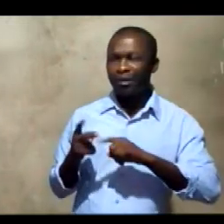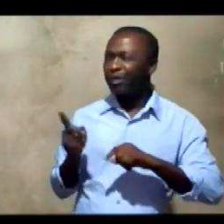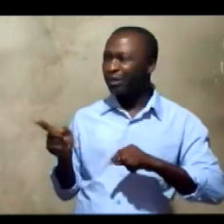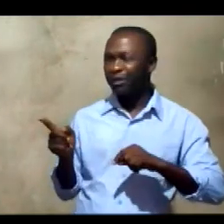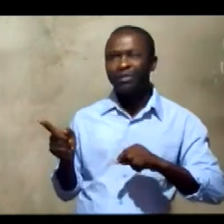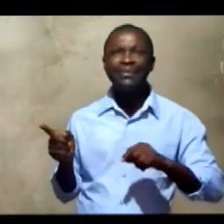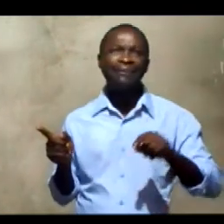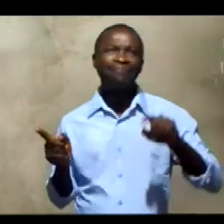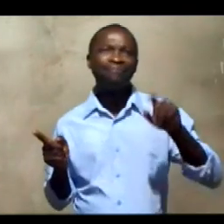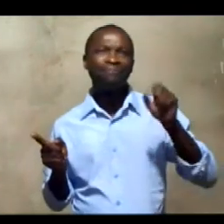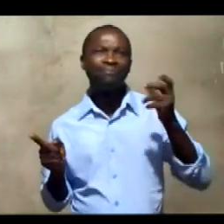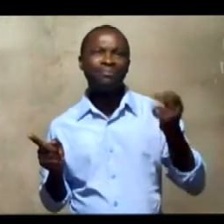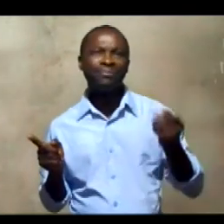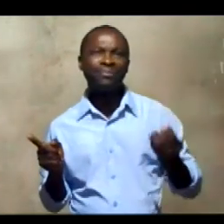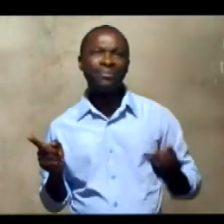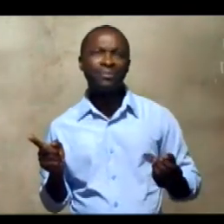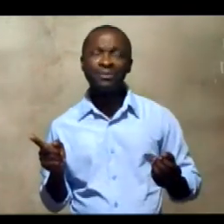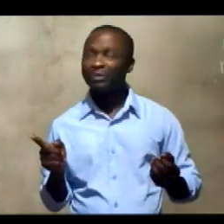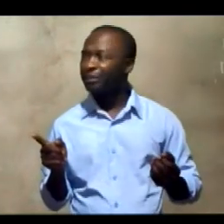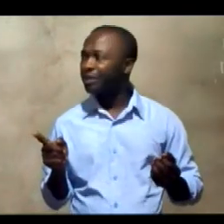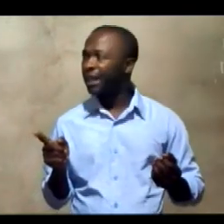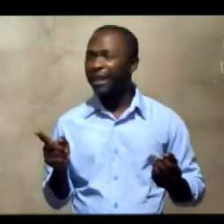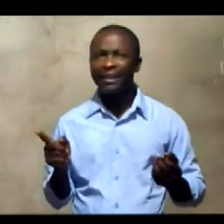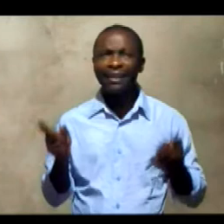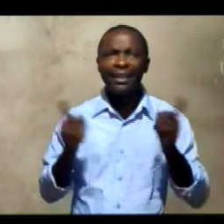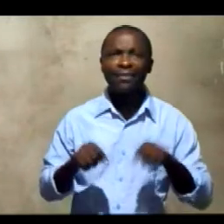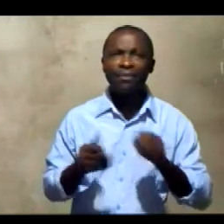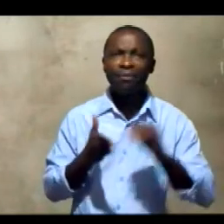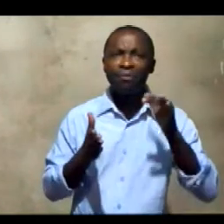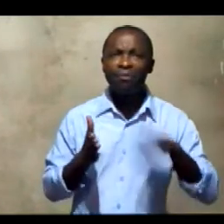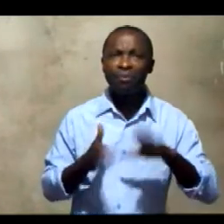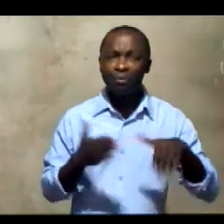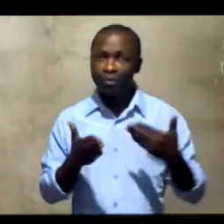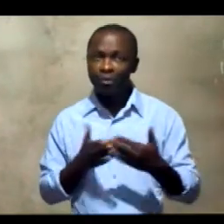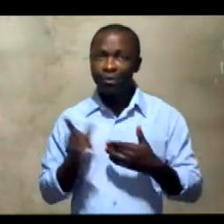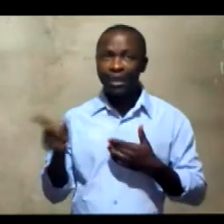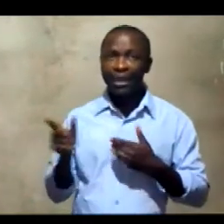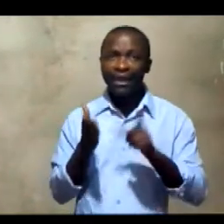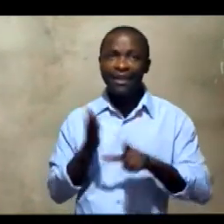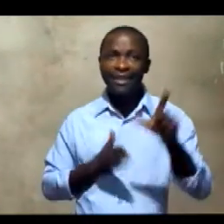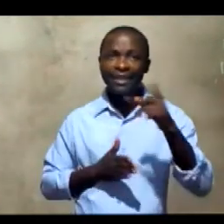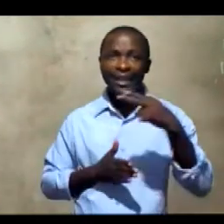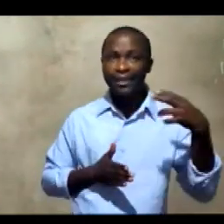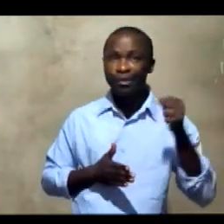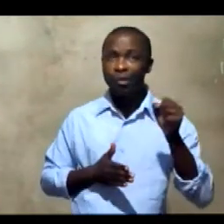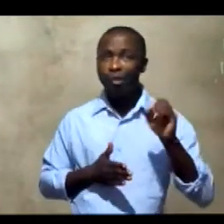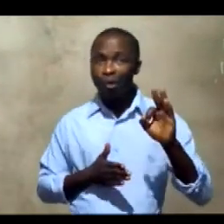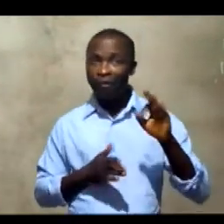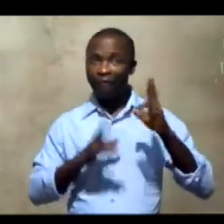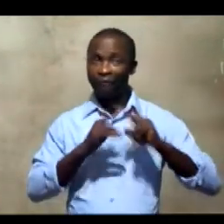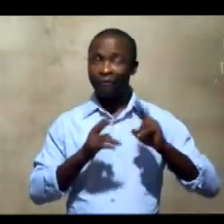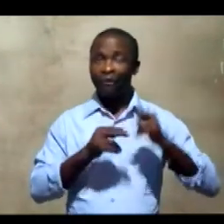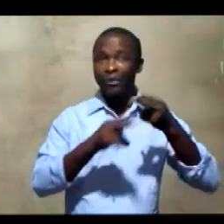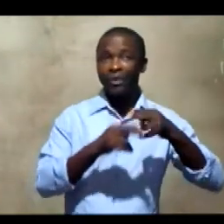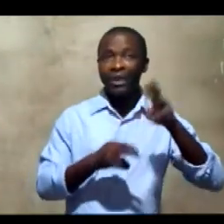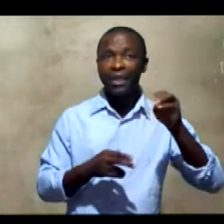6e, Wansinikes de la première D, tous élèves au lycée de Mandjo. Le conducteur de la moto y a également